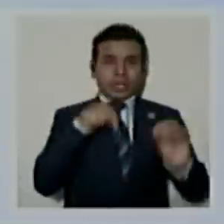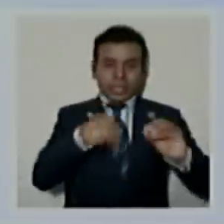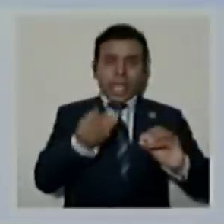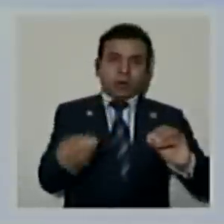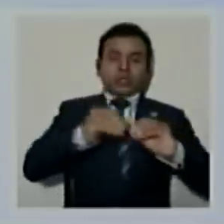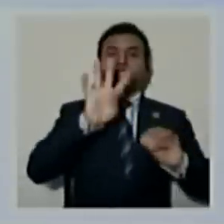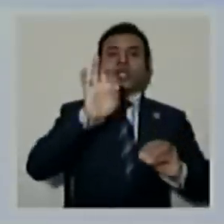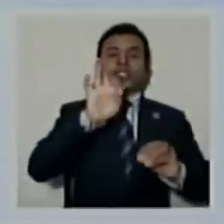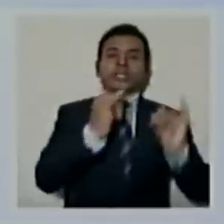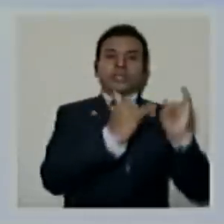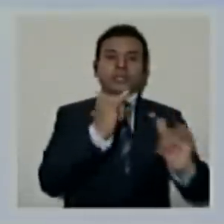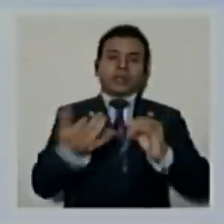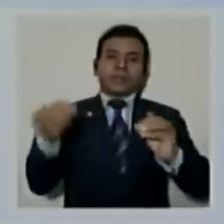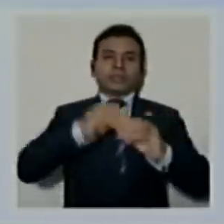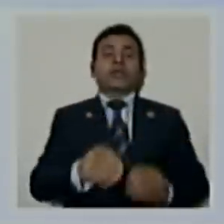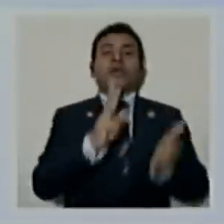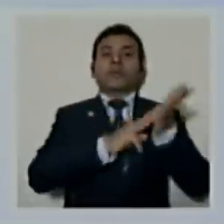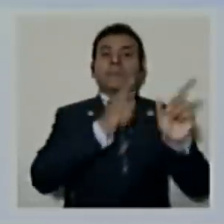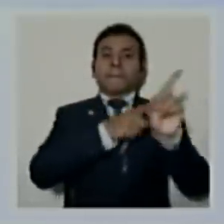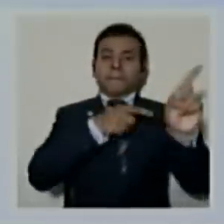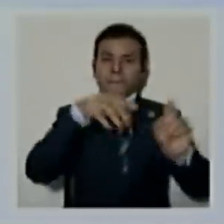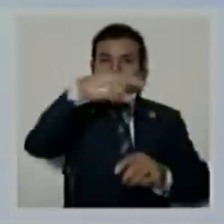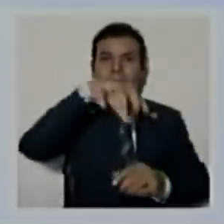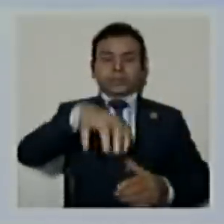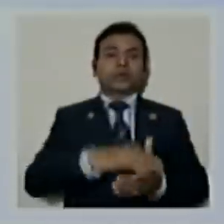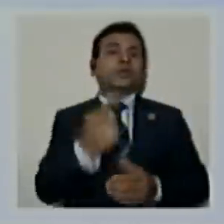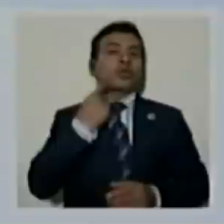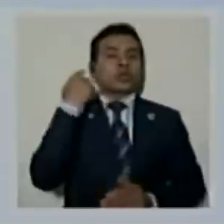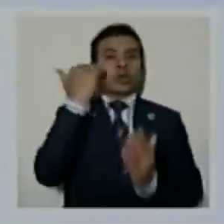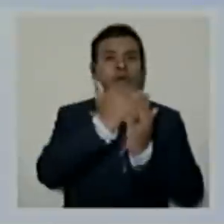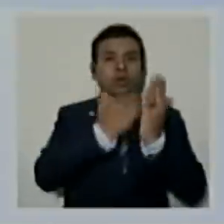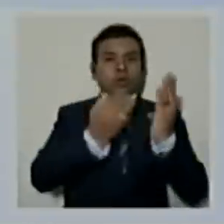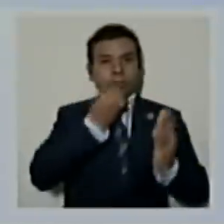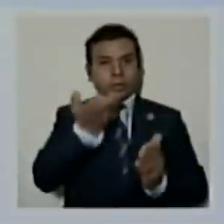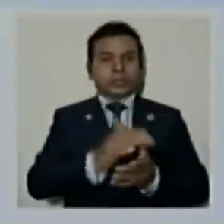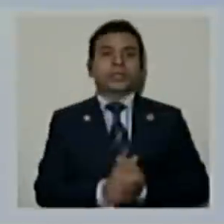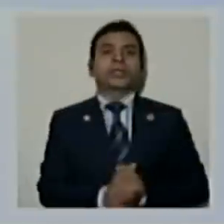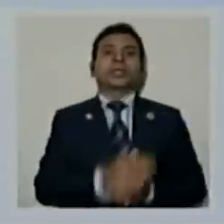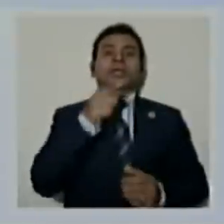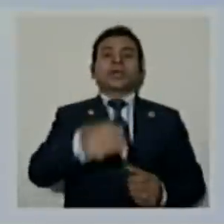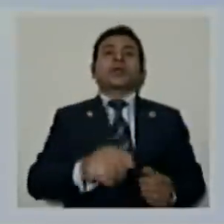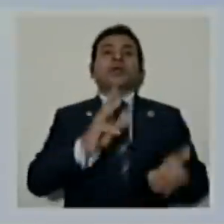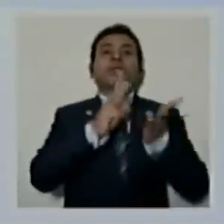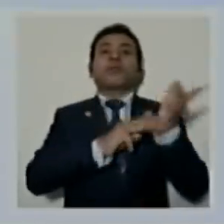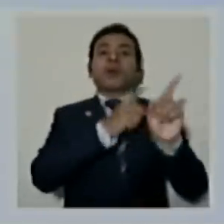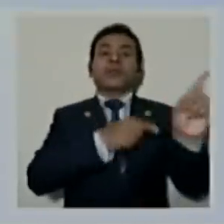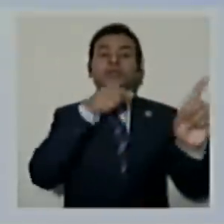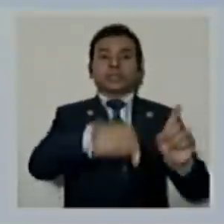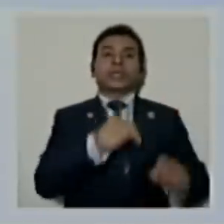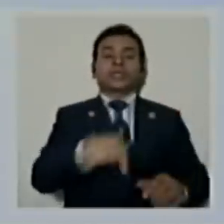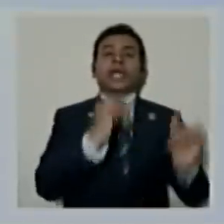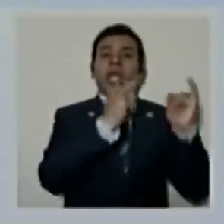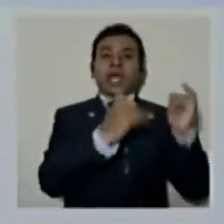সারা দেশেই 8634টি এবং গতকালের তুলনায় বেড়েছে 40টি। এছাড়া ময়মনসিং এগুলো